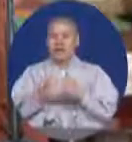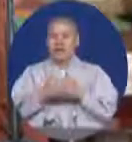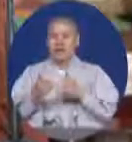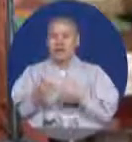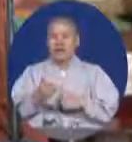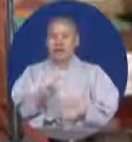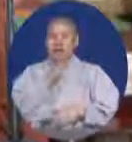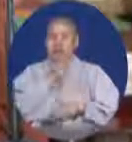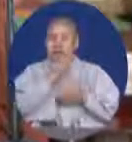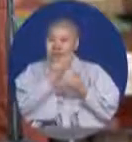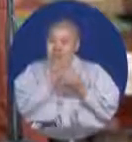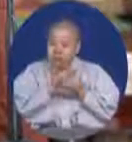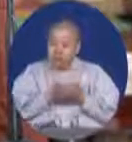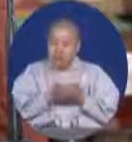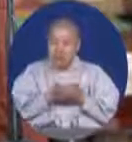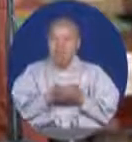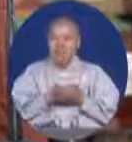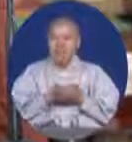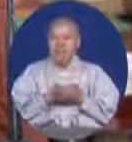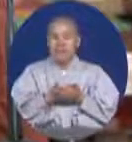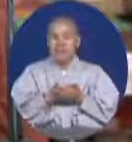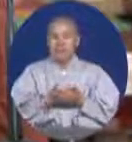아주 중요합니다.